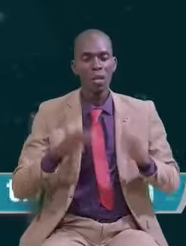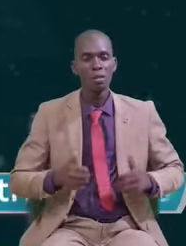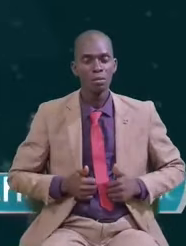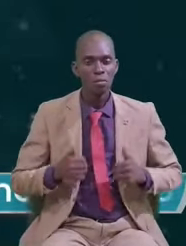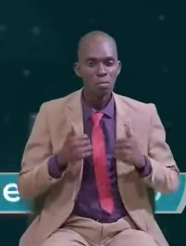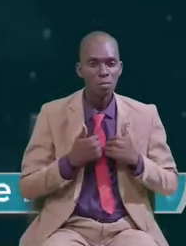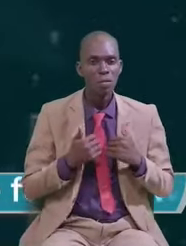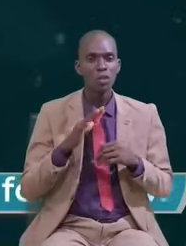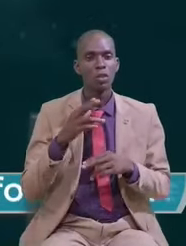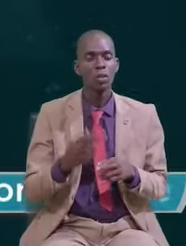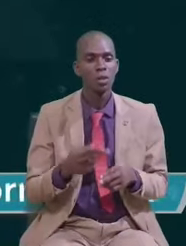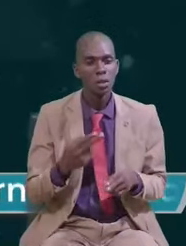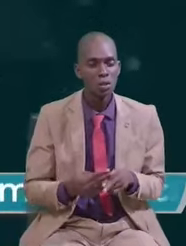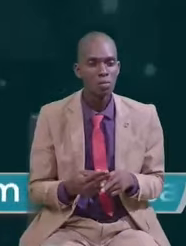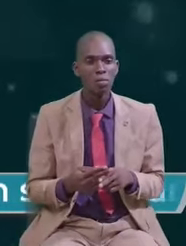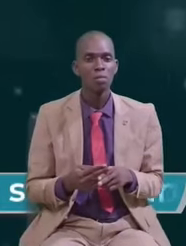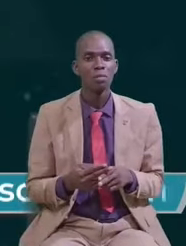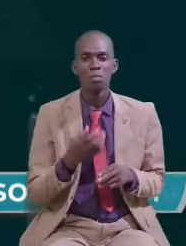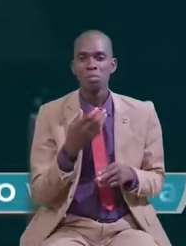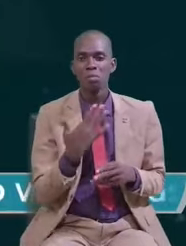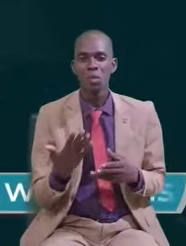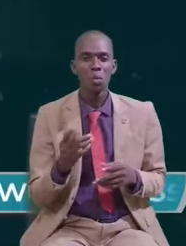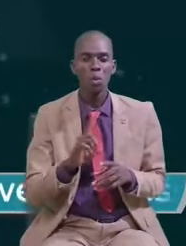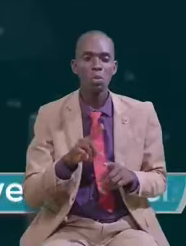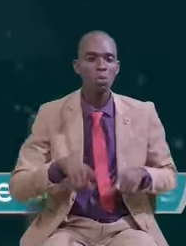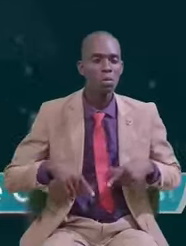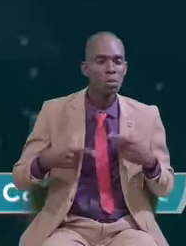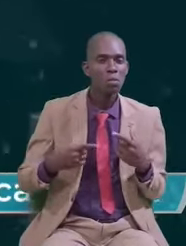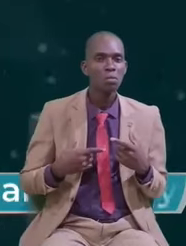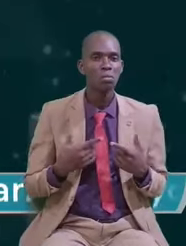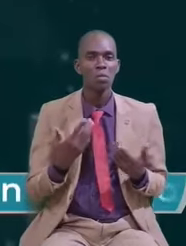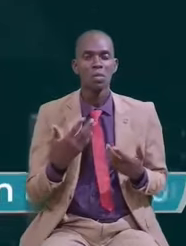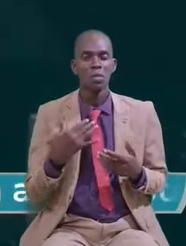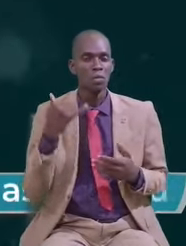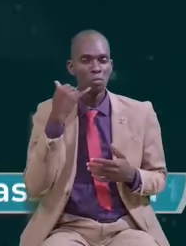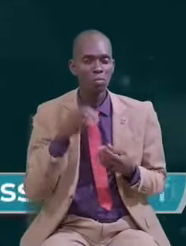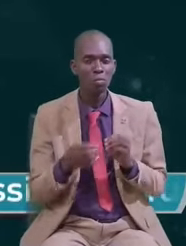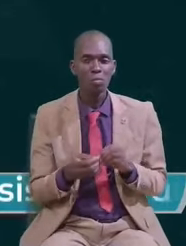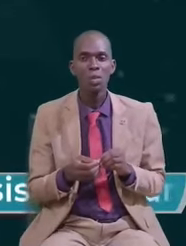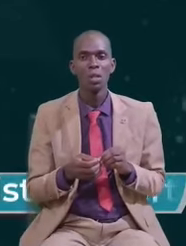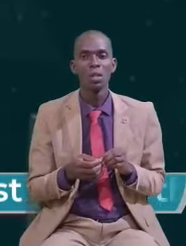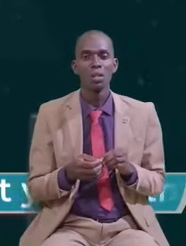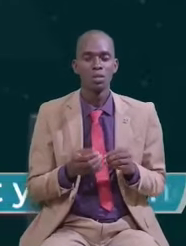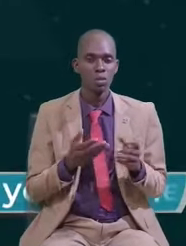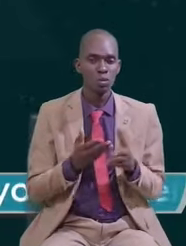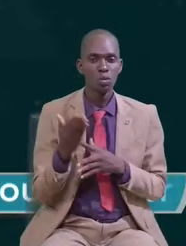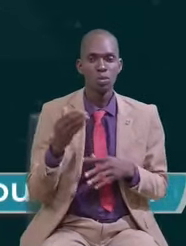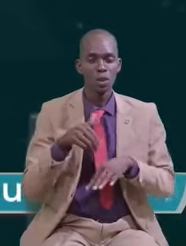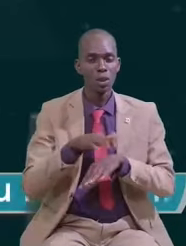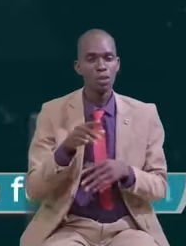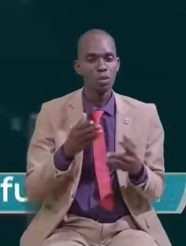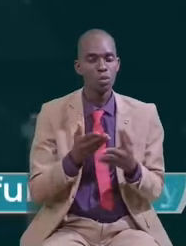Envoyez-nous votre nom, votre numéro de téléphone, et là où vous êtes.